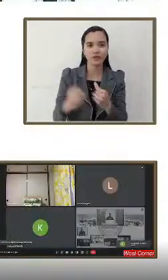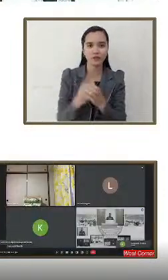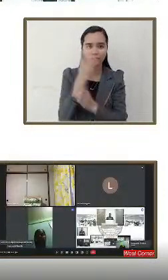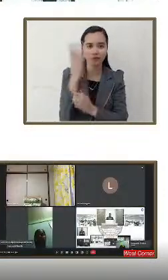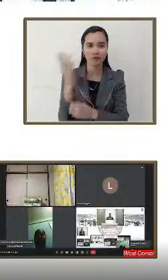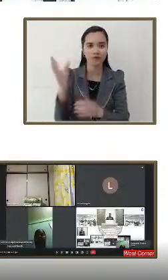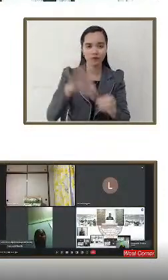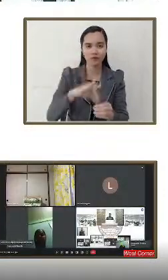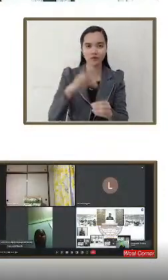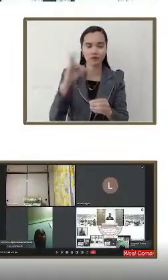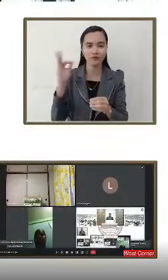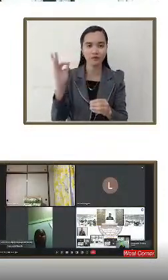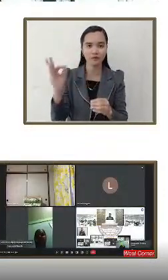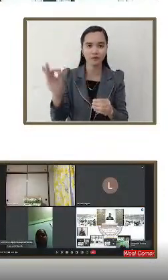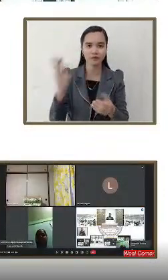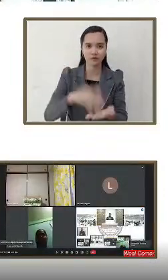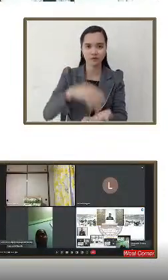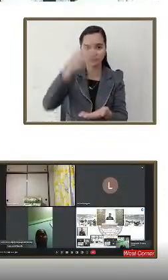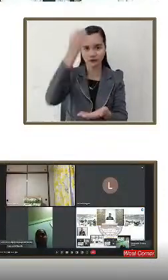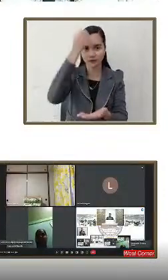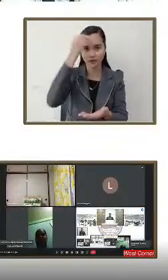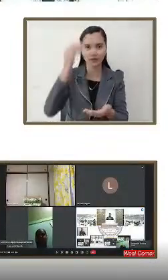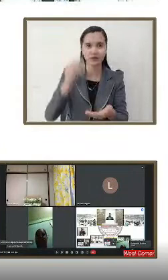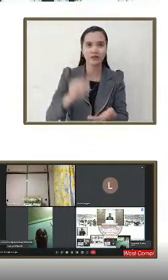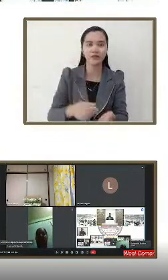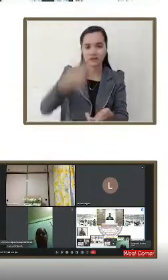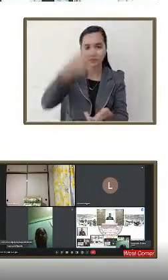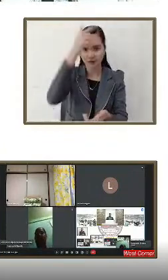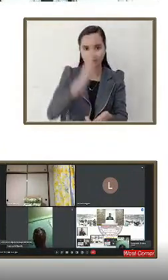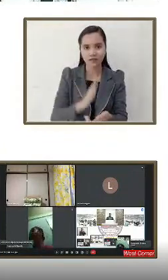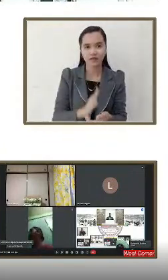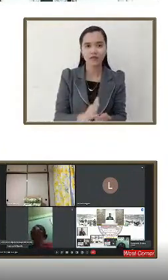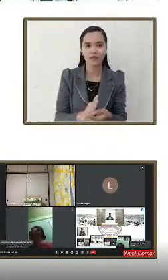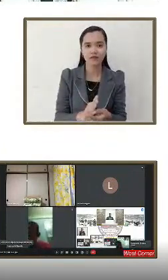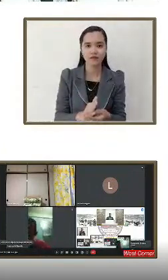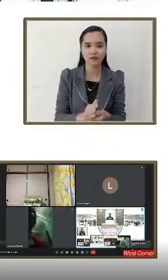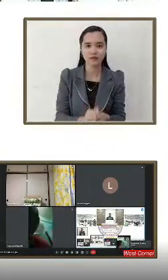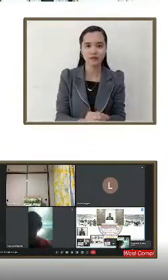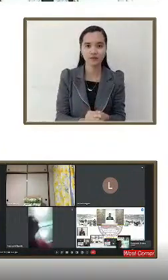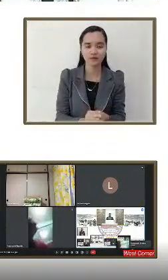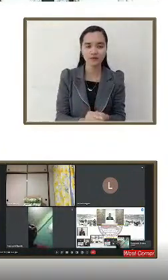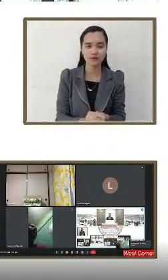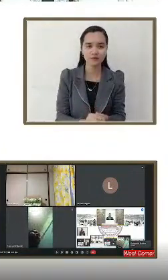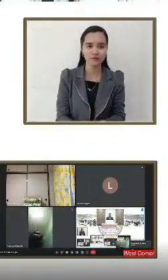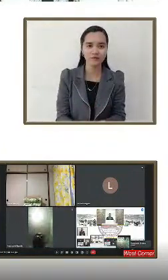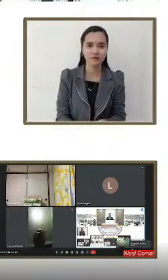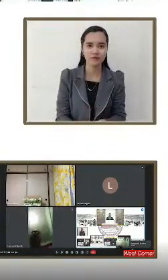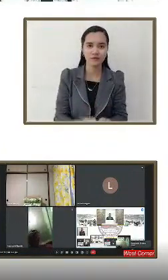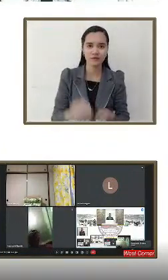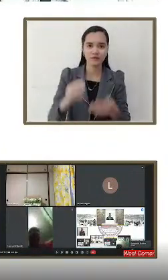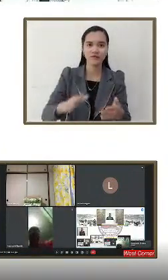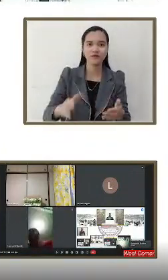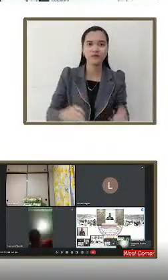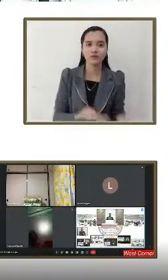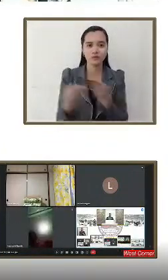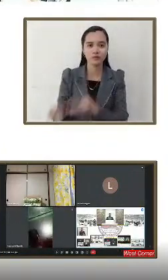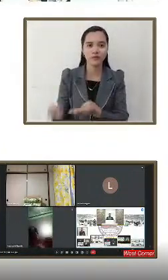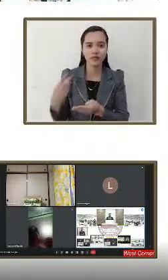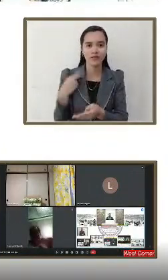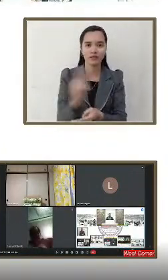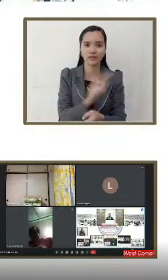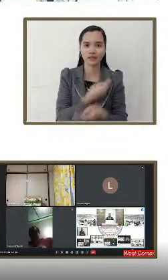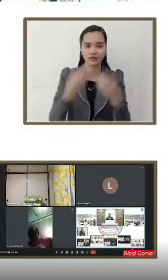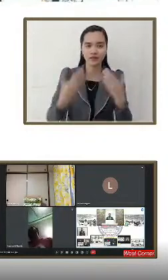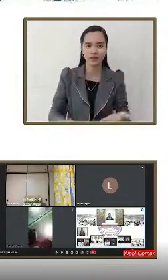word. Naniniwala po ako, Panginoon, na dinala niyo po kami ngayon sa oras po na ito sa aming pananambahan, dahil may plano po kayong mangyari para